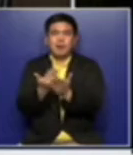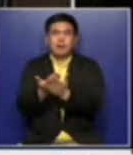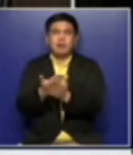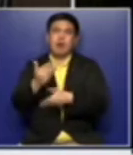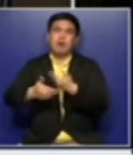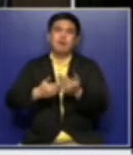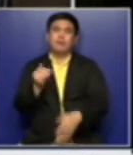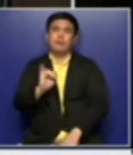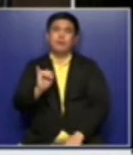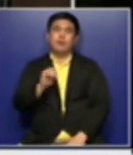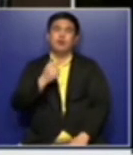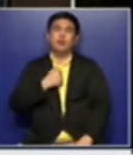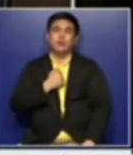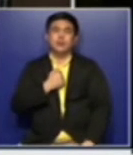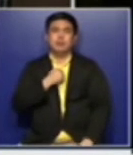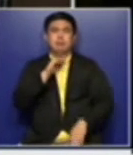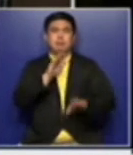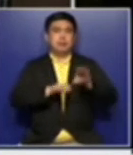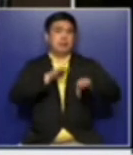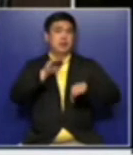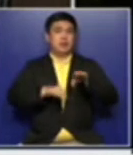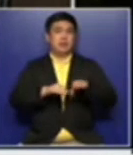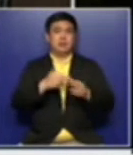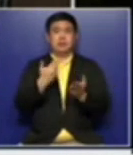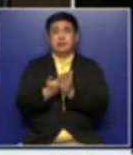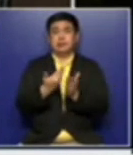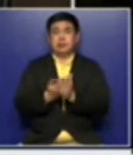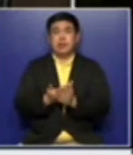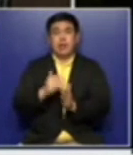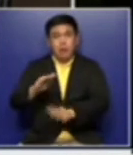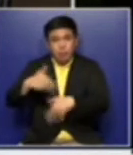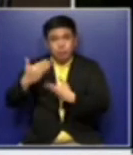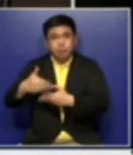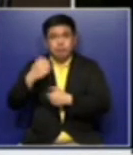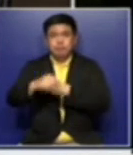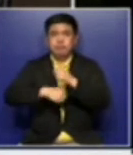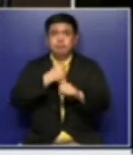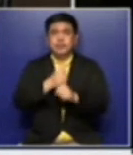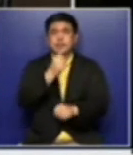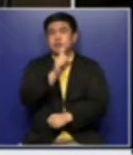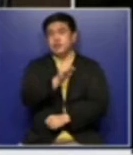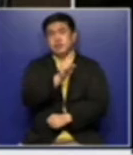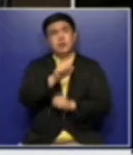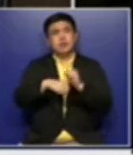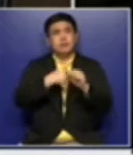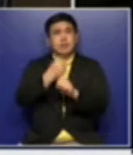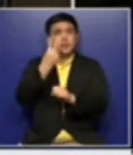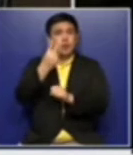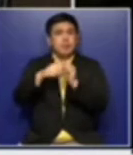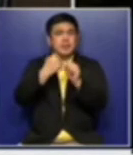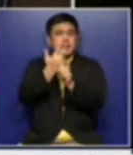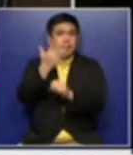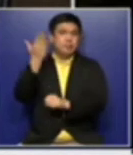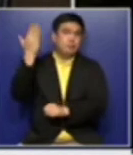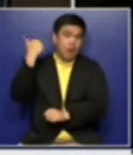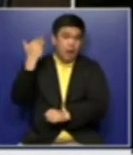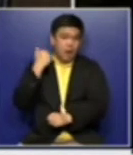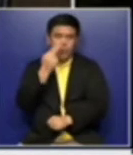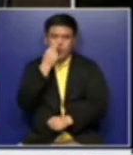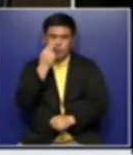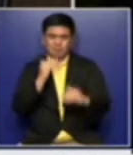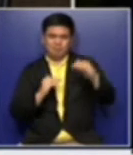งประมาณการจัดเก็บรายได้ในช่วง 2-3 ปีที่ผ่านมาไม่เข้าตามเป้าที่ท